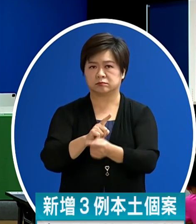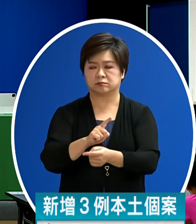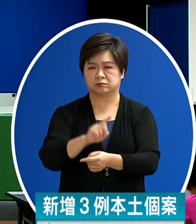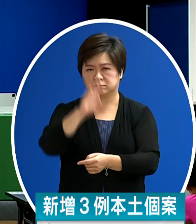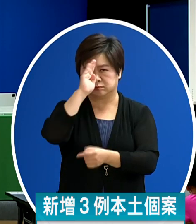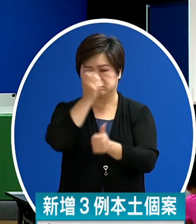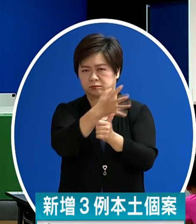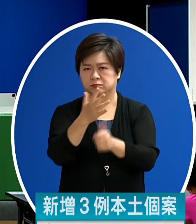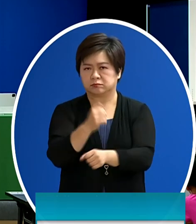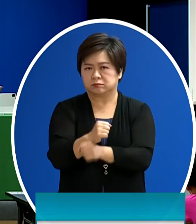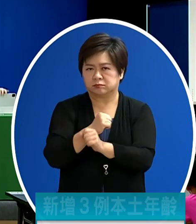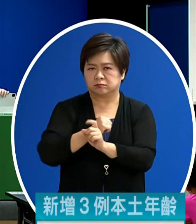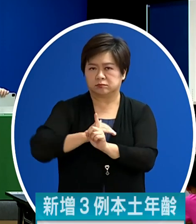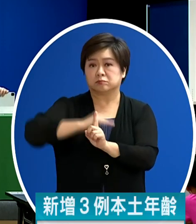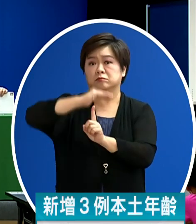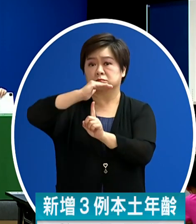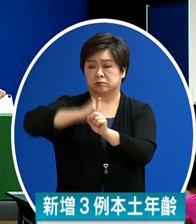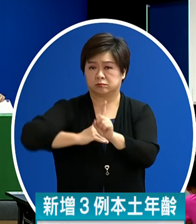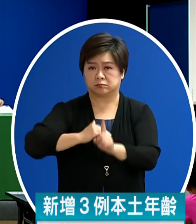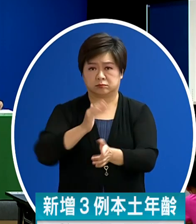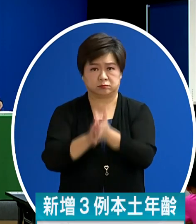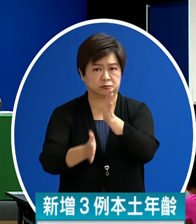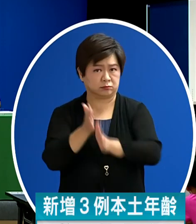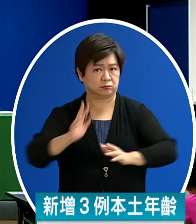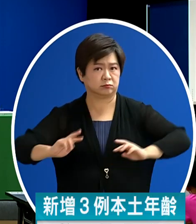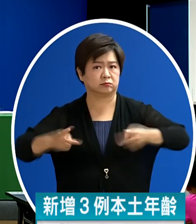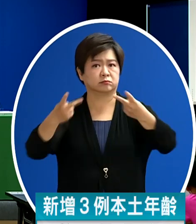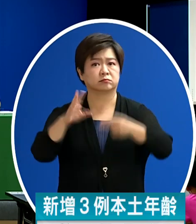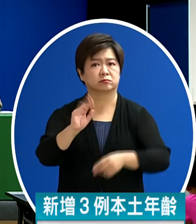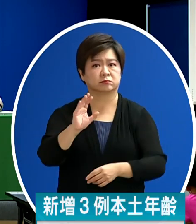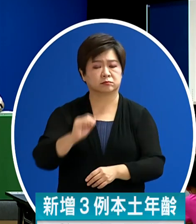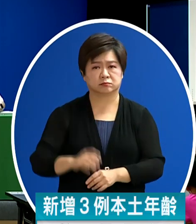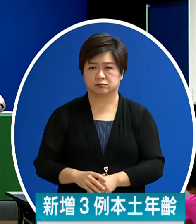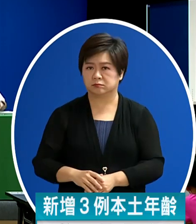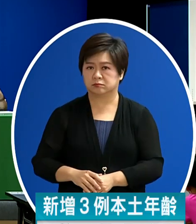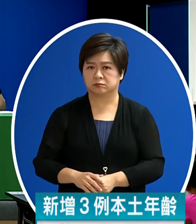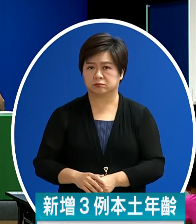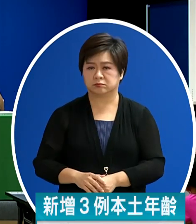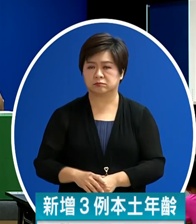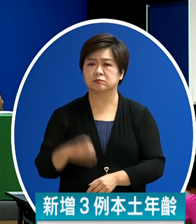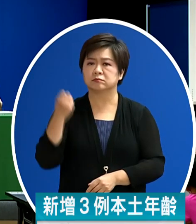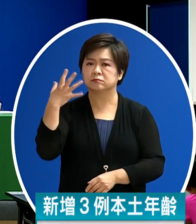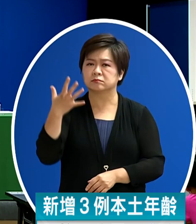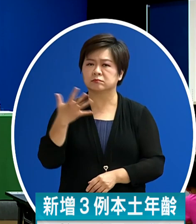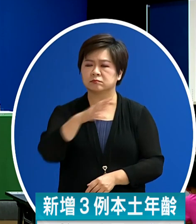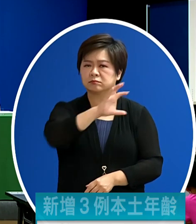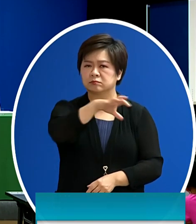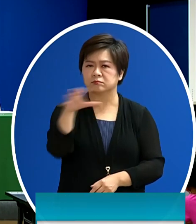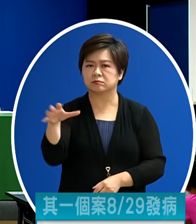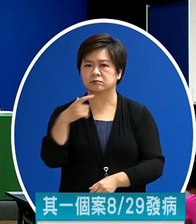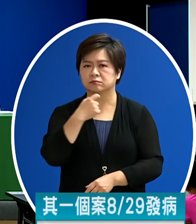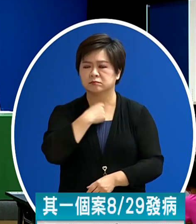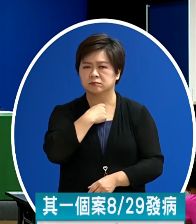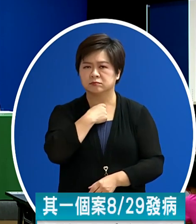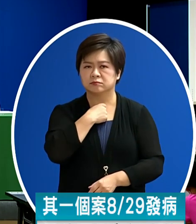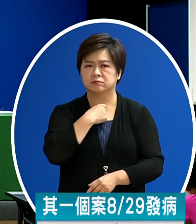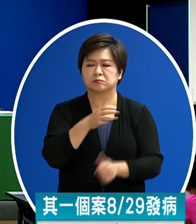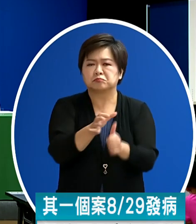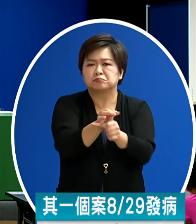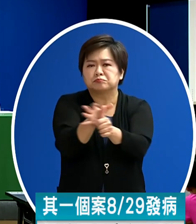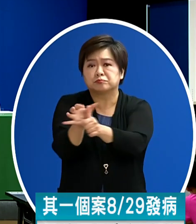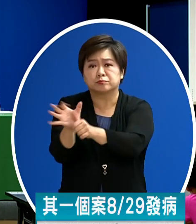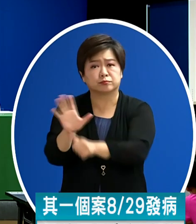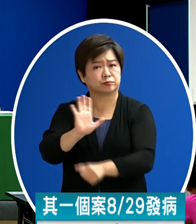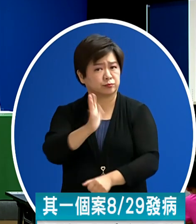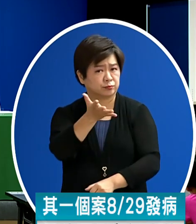中也做出解释，他说实验的时候呢被排除的对象呢，并不代表这些人是不可以打疫苗的。更多内容锁